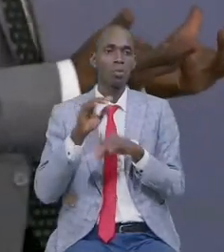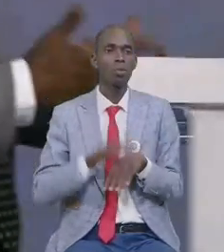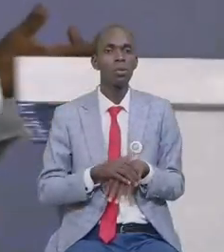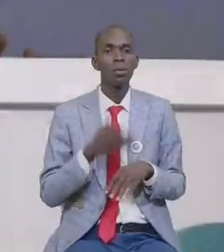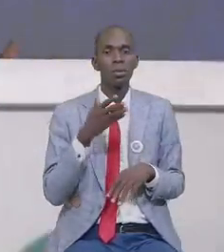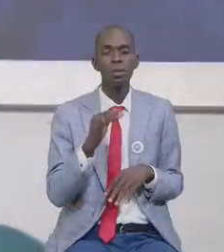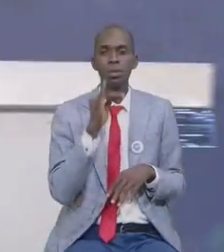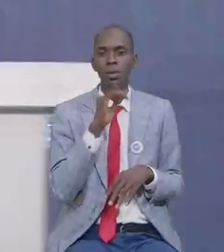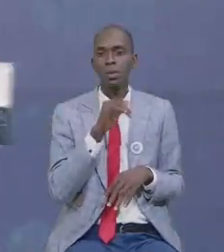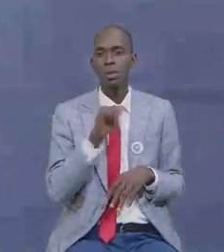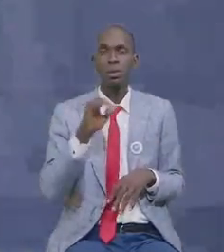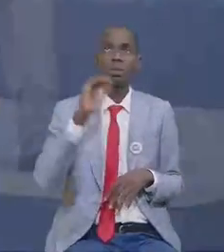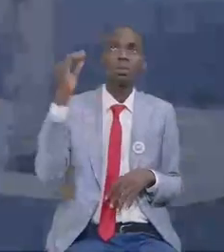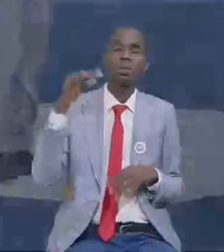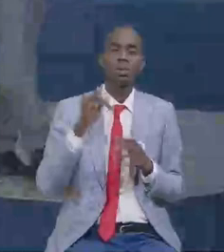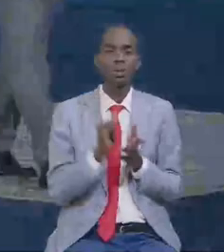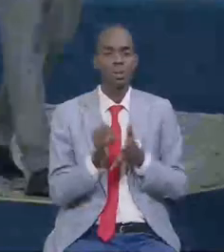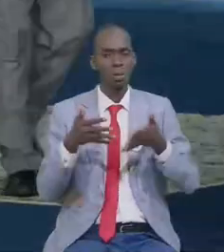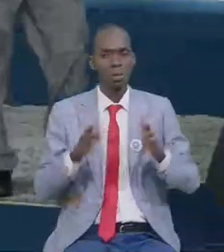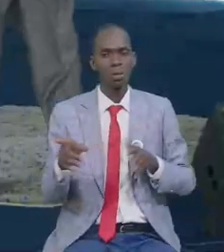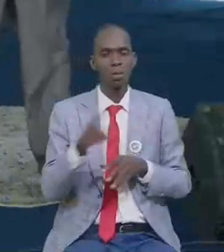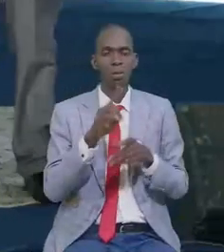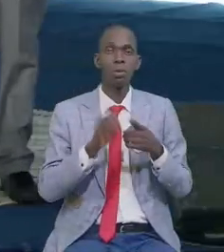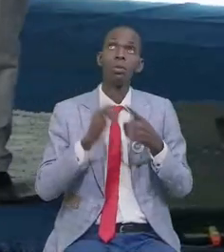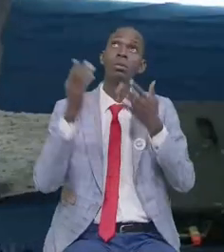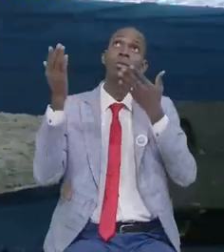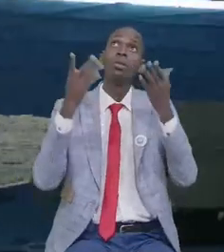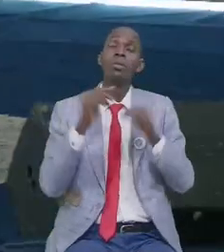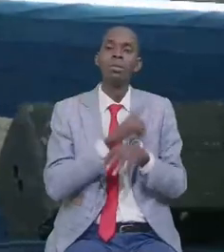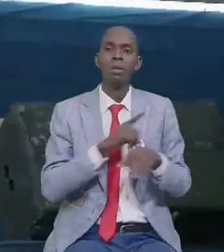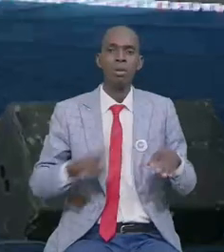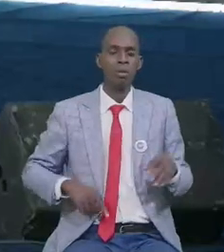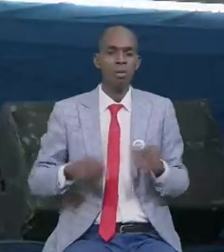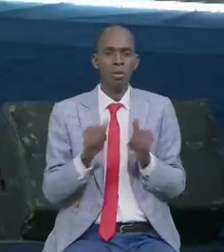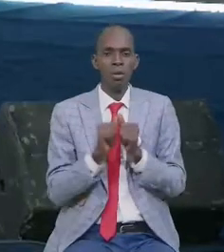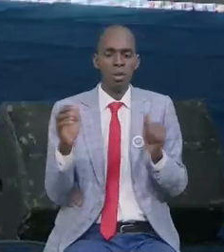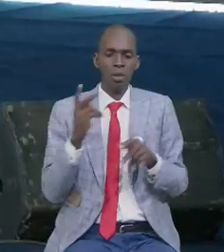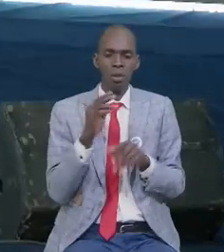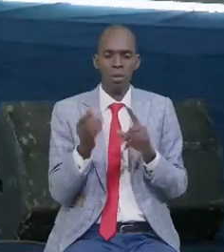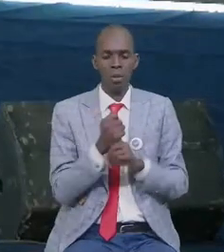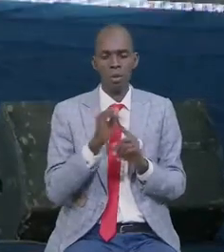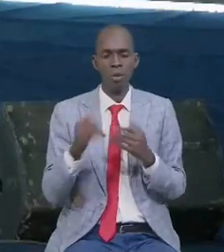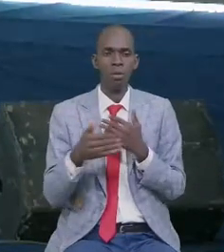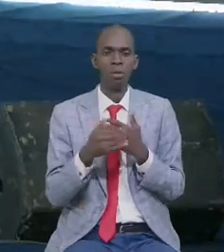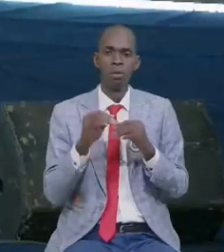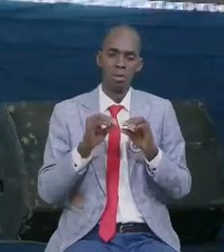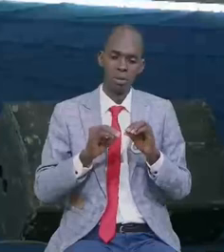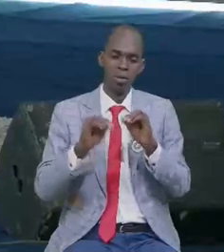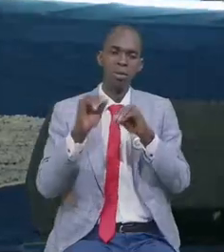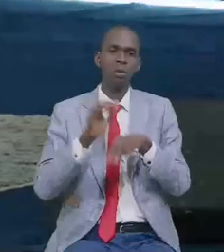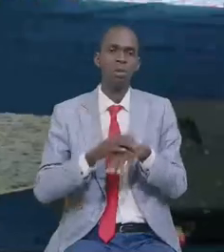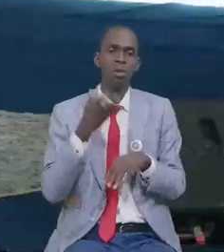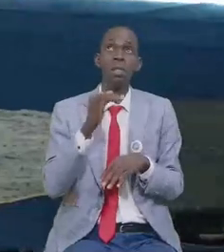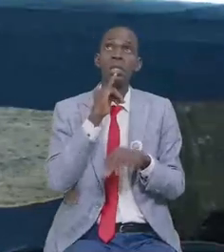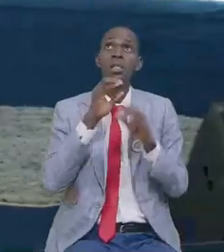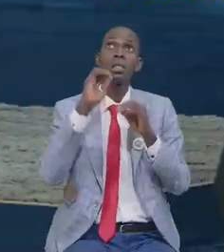Il y a la grâce qui te permet de servir le Seigneur sans réserve. Avance.